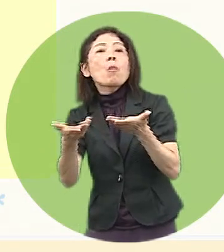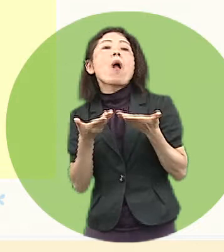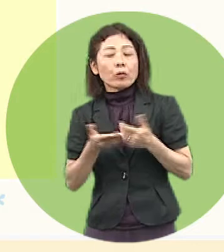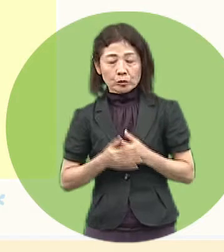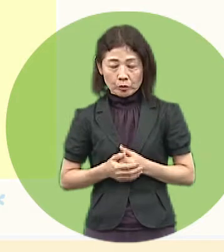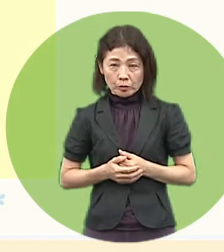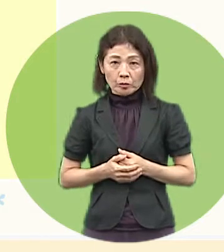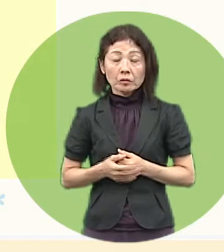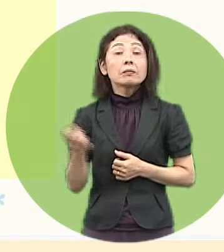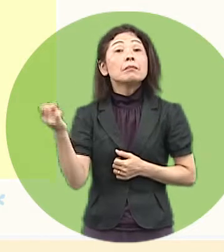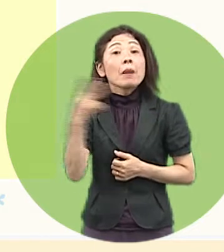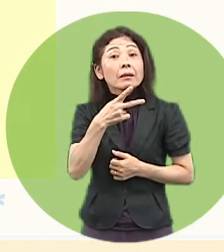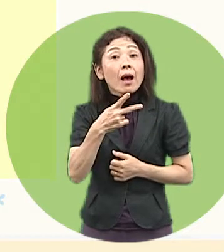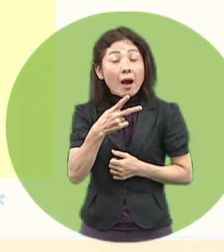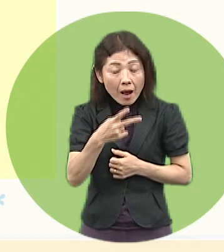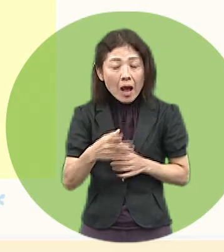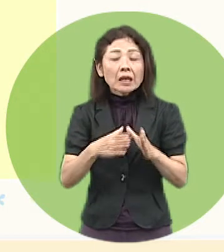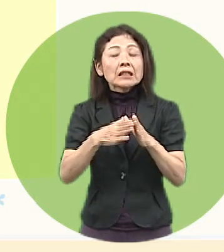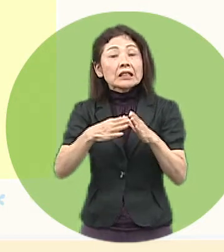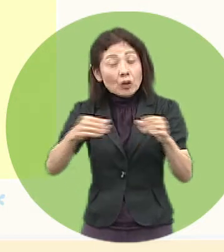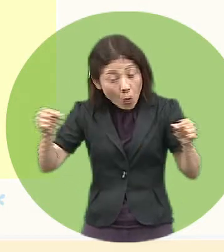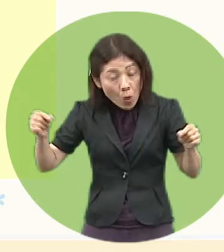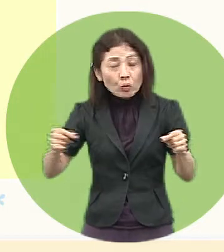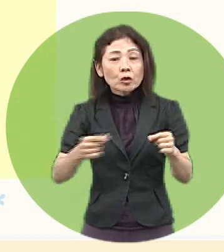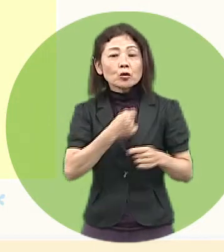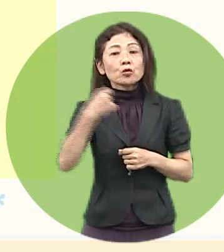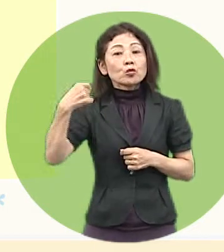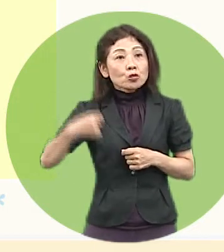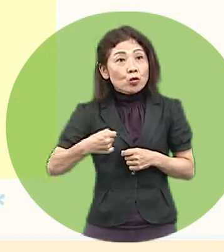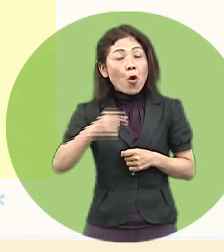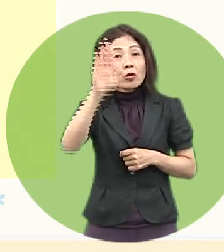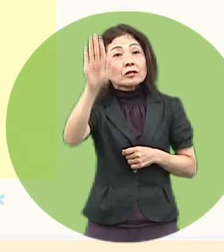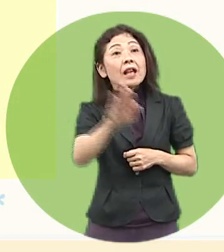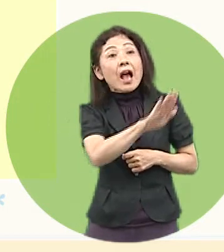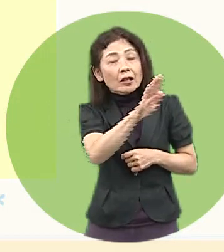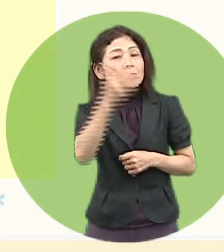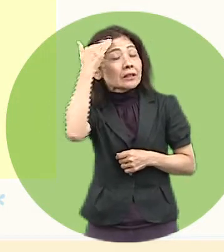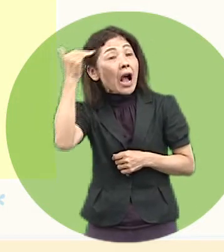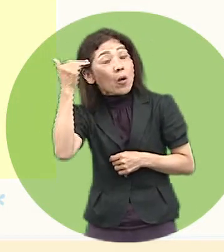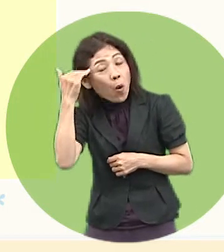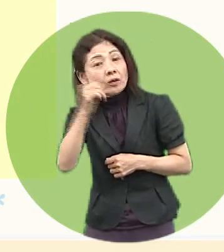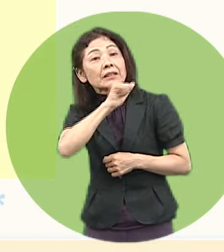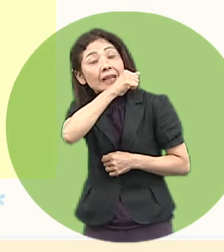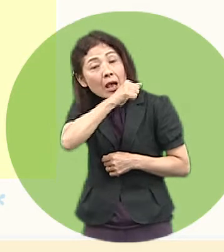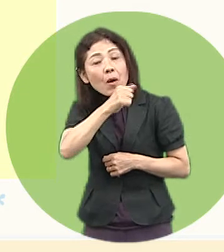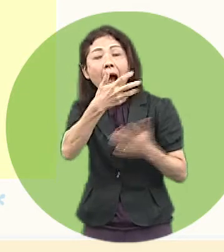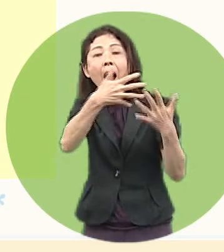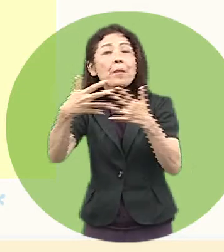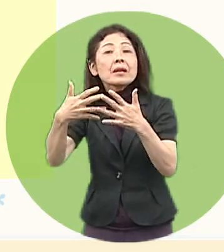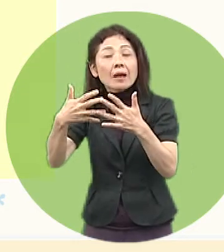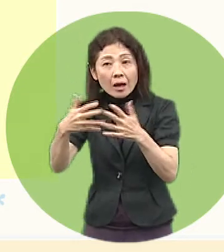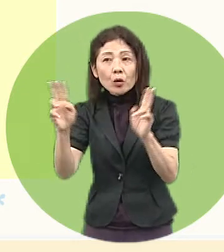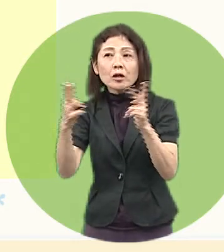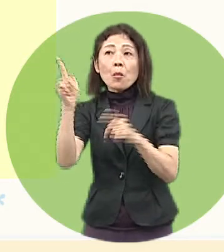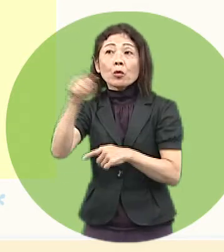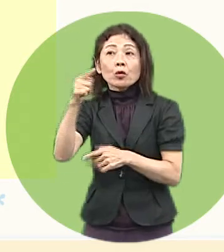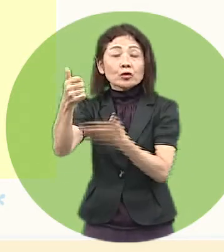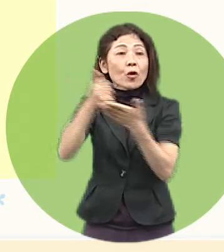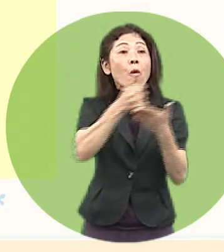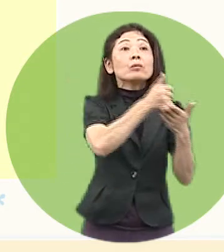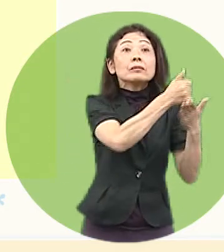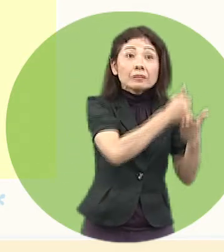ますまたん日本中国大陸韓国台湾アメリカのせい文科を招きして